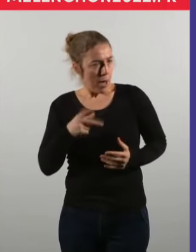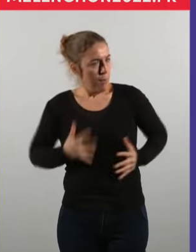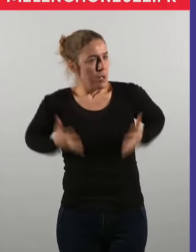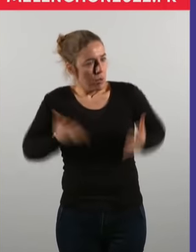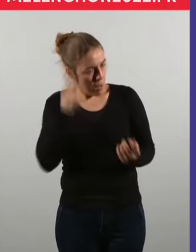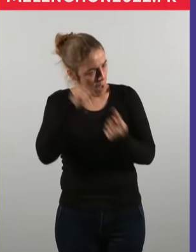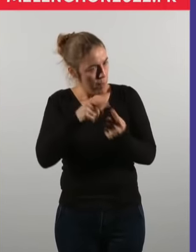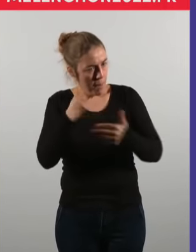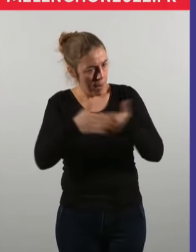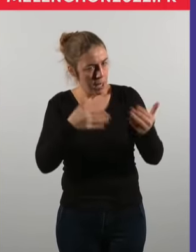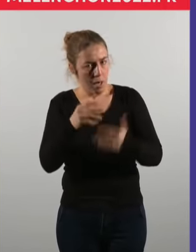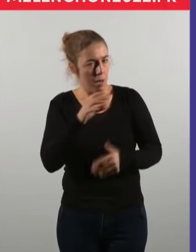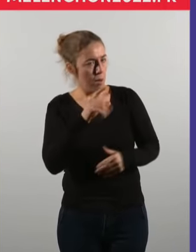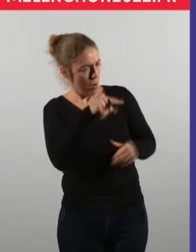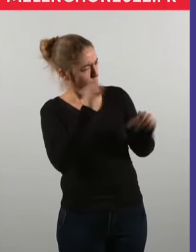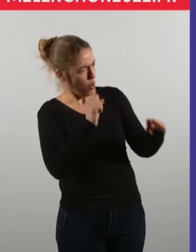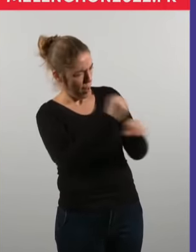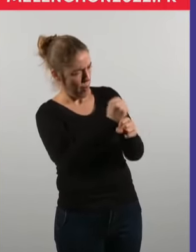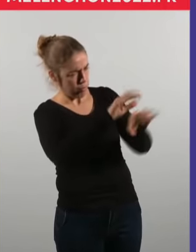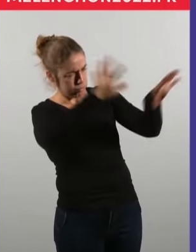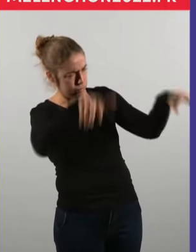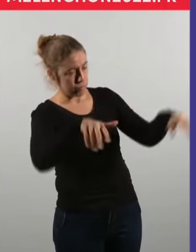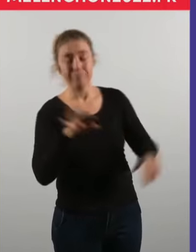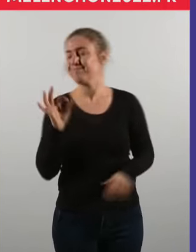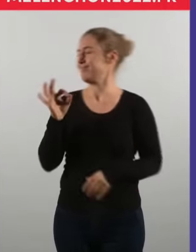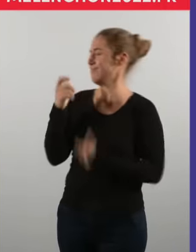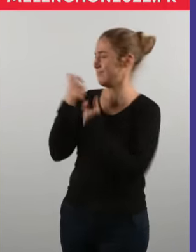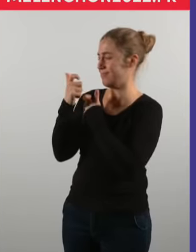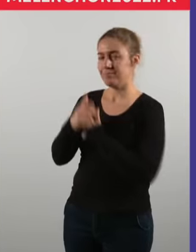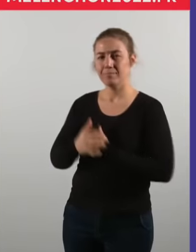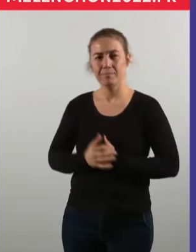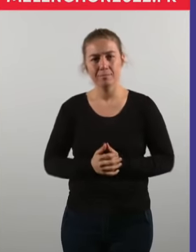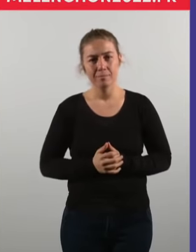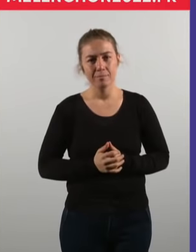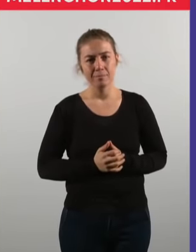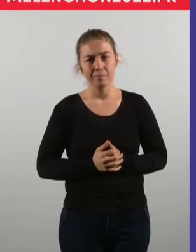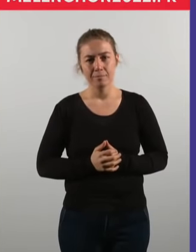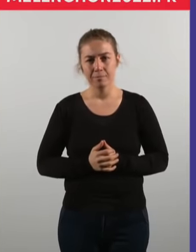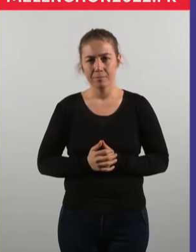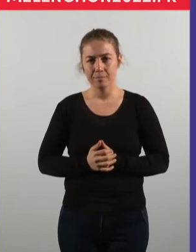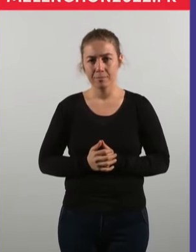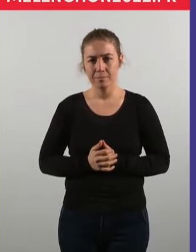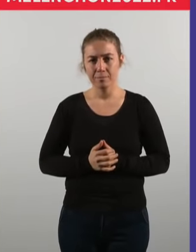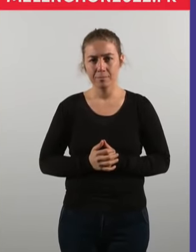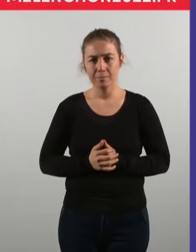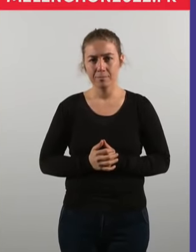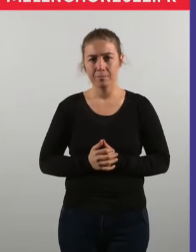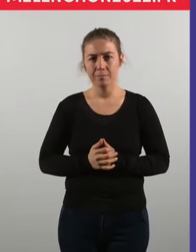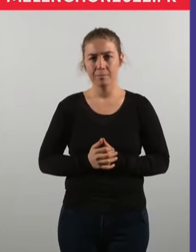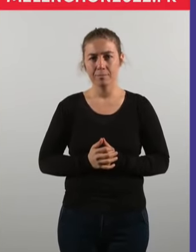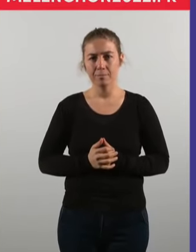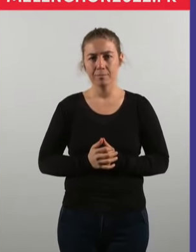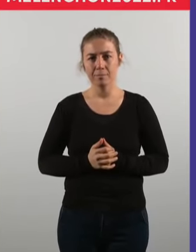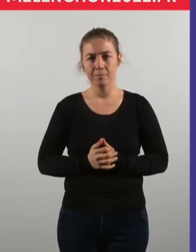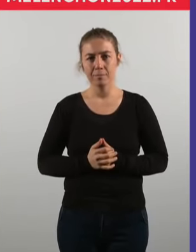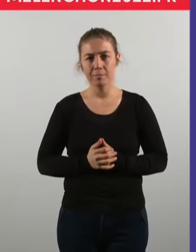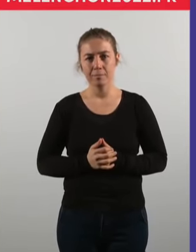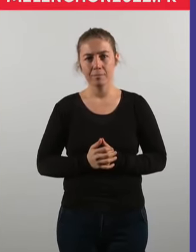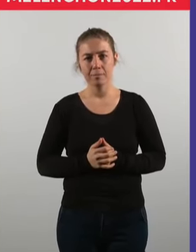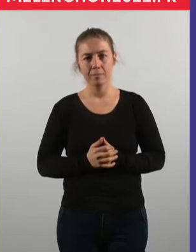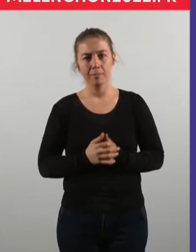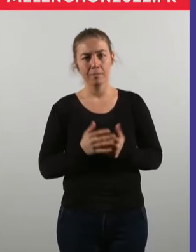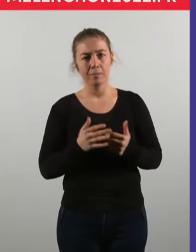tu me fais faire beaucoup de boulot à cause de toi. Ah oui, c'est vrai. Puis alors, quand j'ai eu la mission, m'ont foutu un autre rapporteur, je savais qu'il y aurait quelqu'un en marche. Ils m'ont foutu Bruno